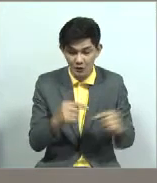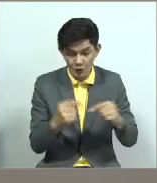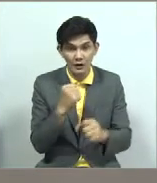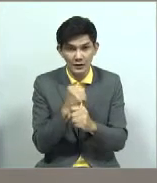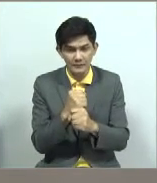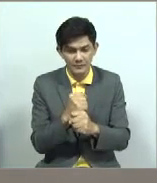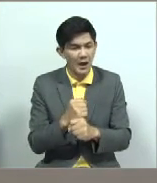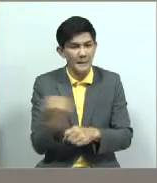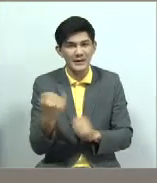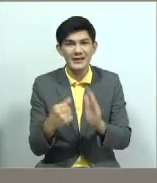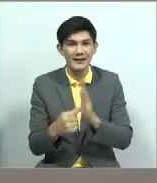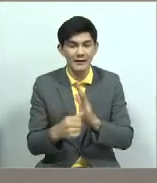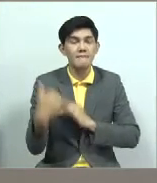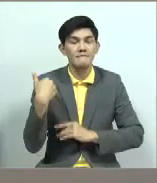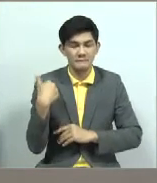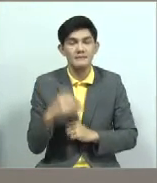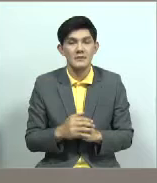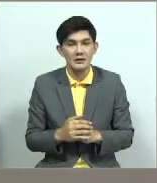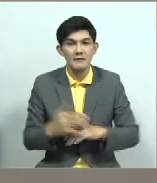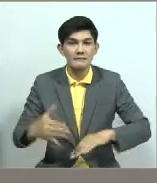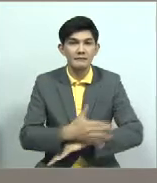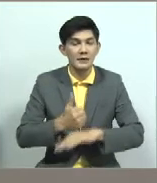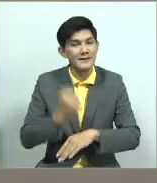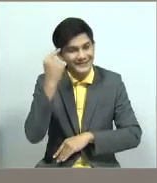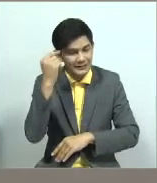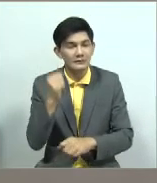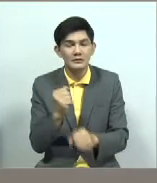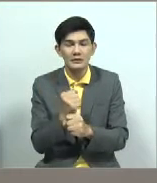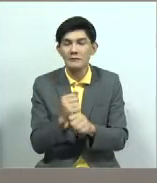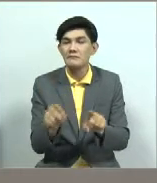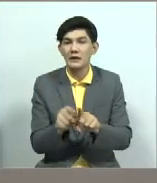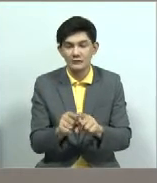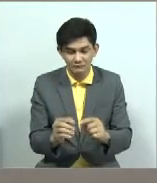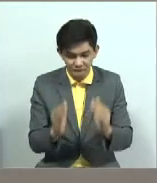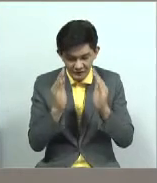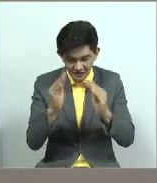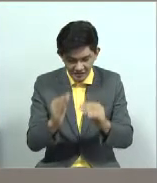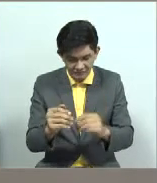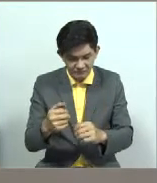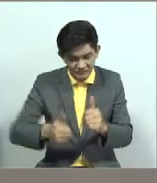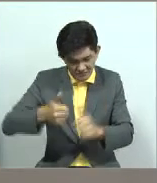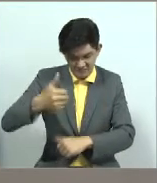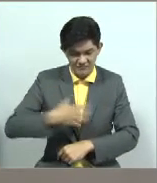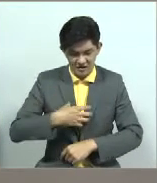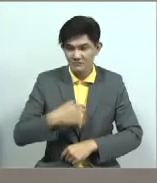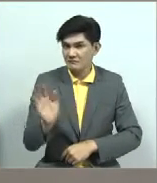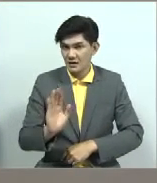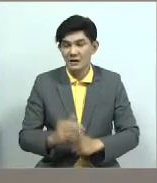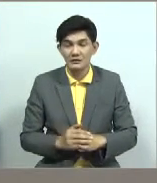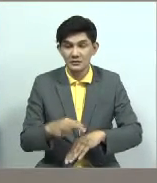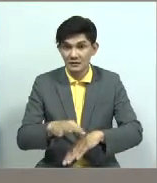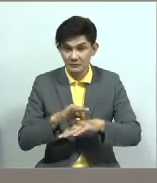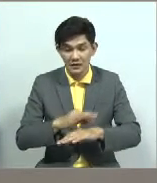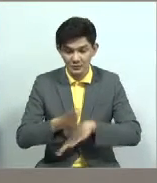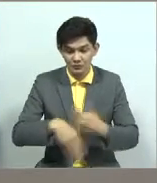ไม่ดีก็แก้ไขมันก็แค่นั้นแหละนั้นการเมืองมันน่าจะเป็นอย่างนั้นนะไม่ใช่มุ่งชนะค้าคานกันแล้วก็ตำแหน่งเหล่